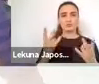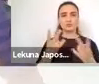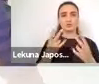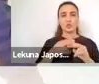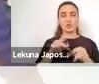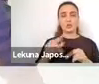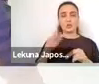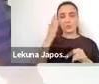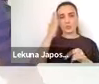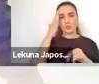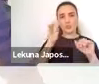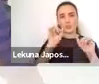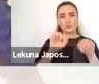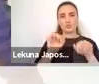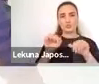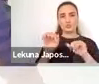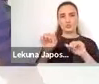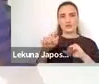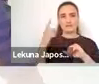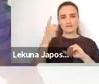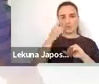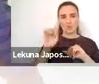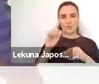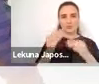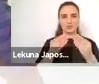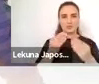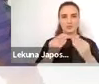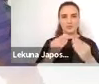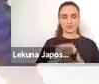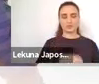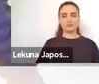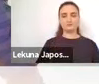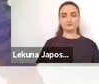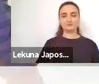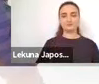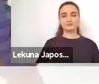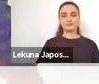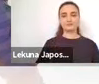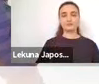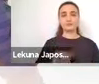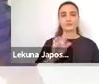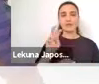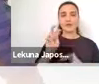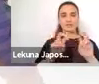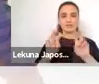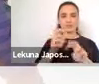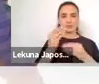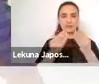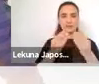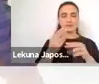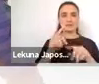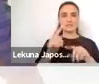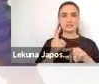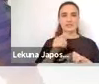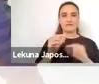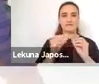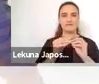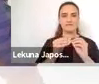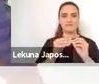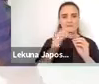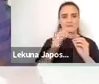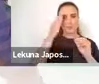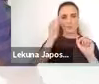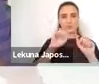უნარს ის ანუ ვიგონებ თამაშს ან ვეძებ თამაშს, რომელიც ისევ იმავე უნარზე